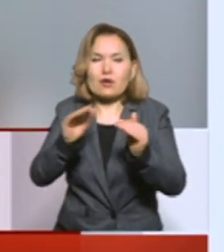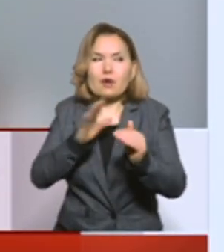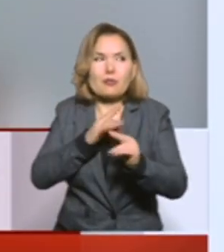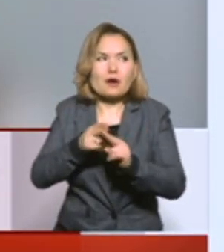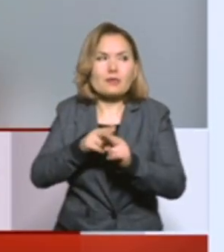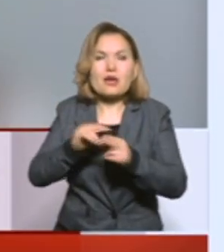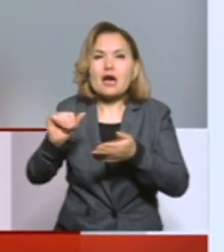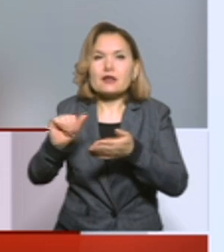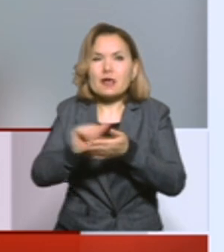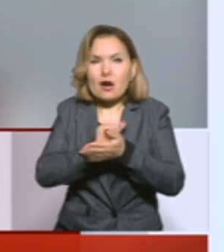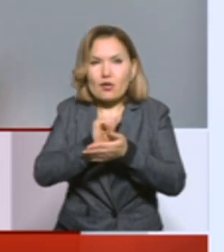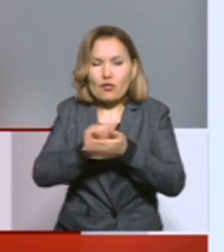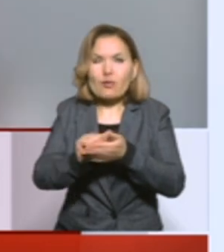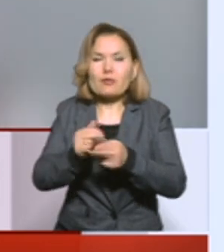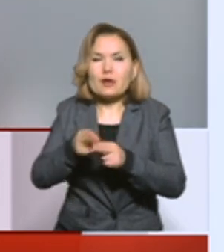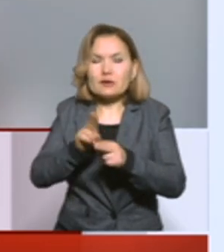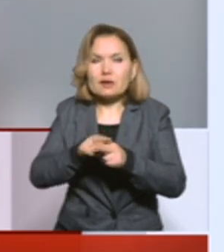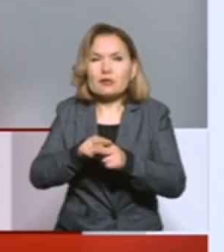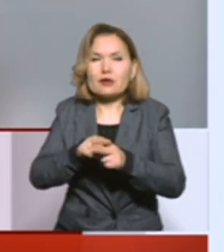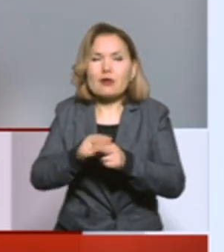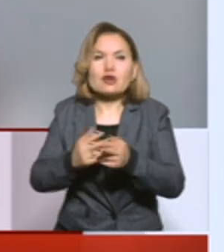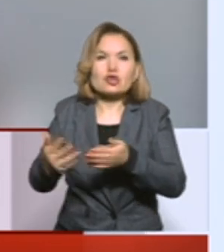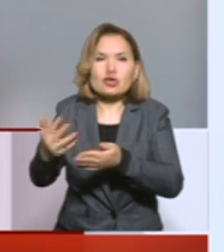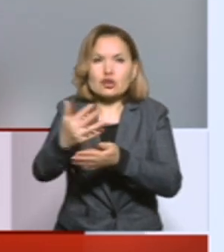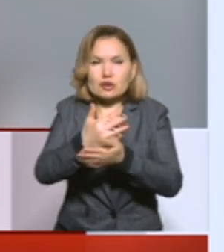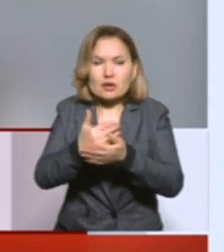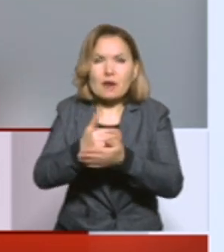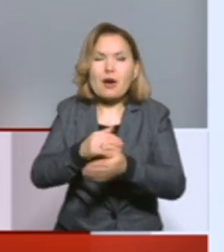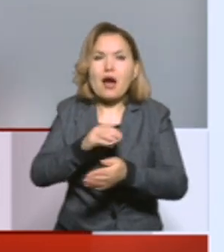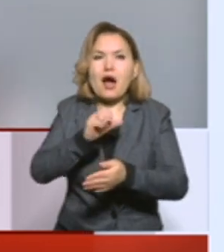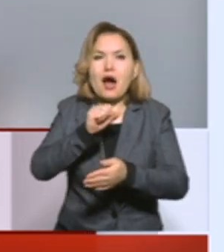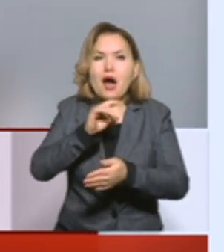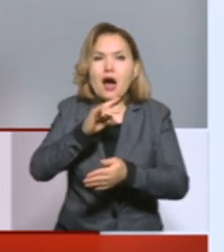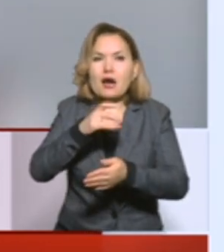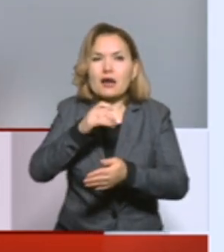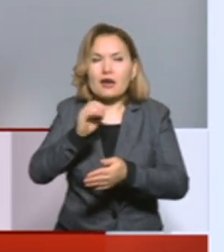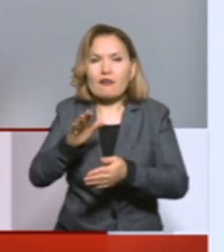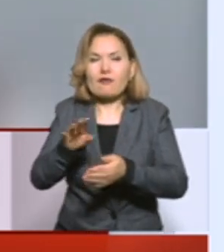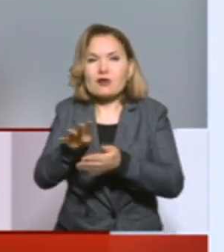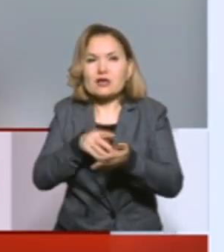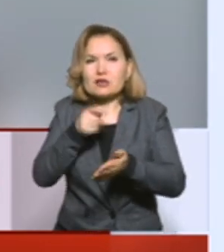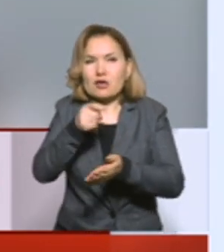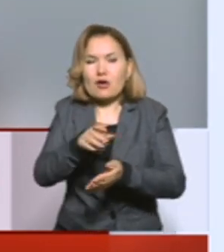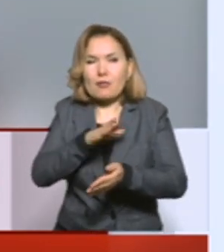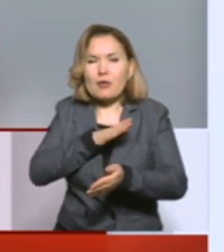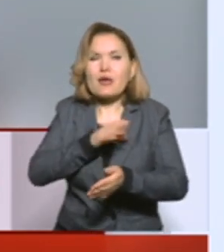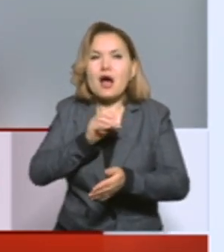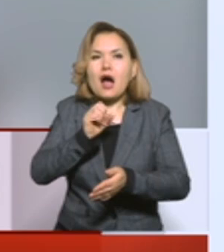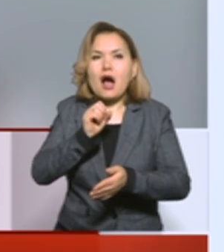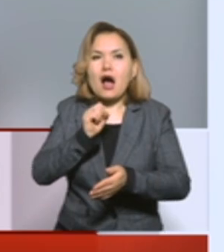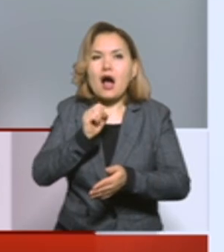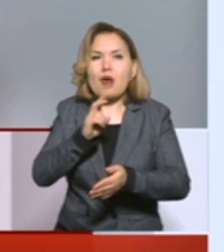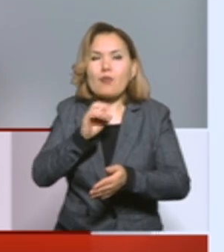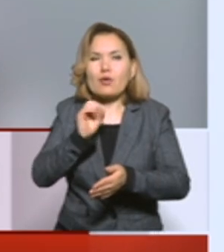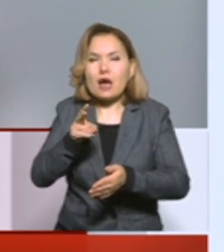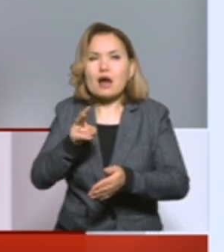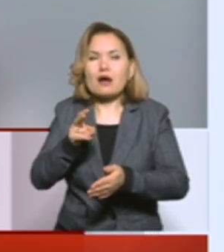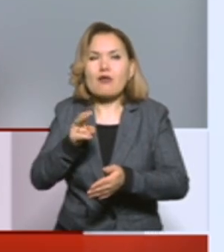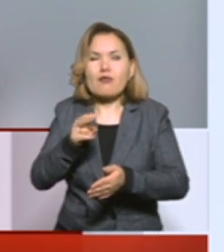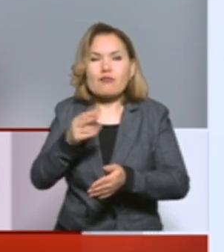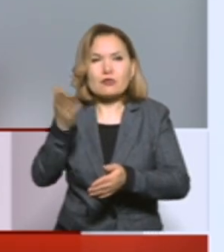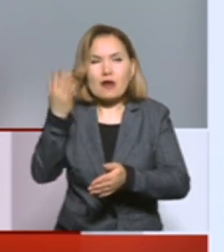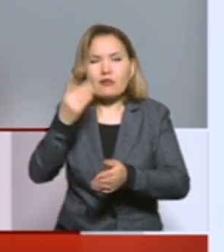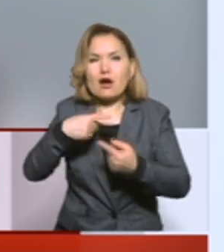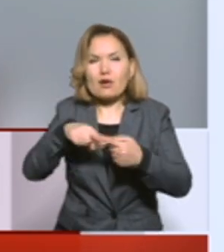документтерді тексеріп, архивке апару үшін Bırak ben Akbulak ağında, Akbulak degen kooperatifte 5 yıl jumıs istegen, 5